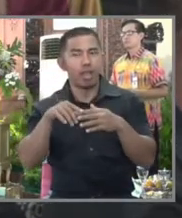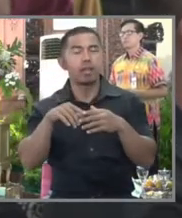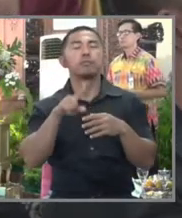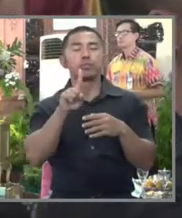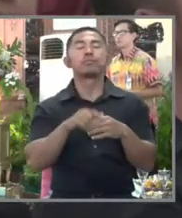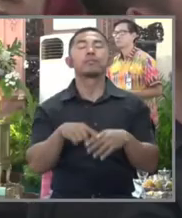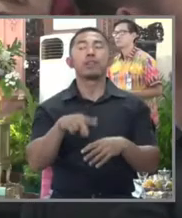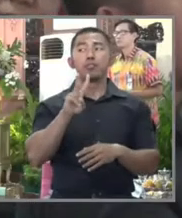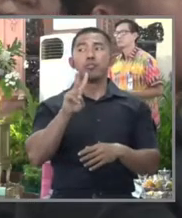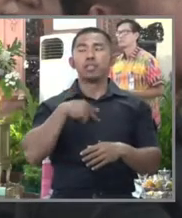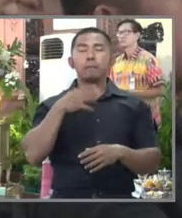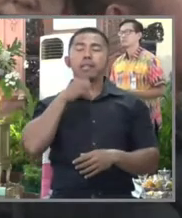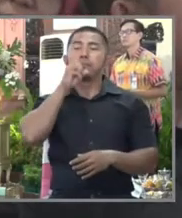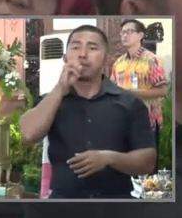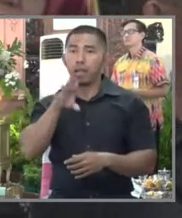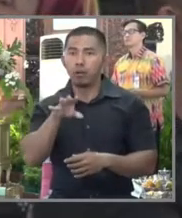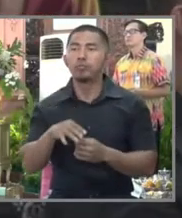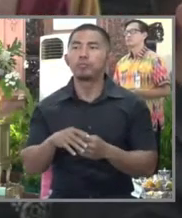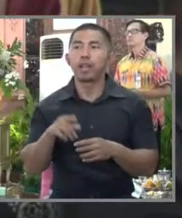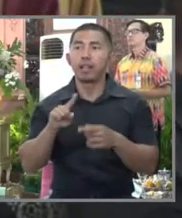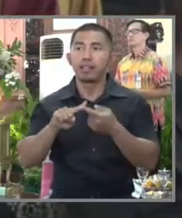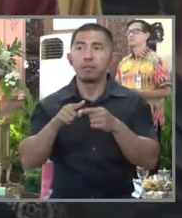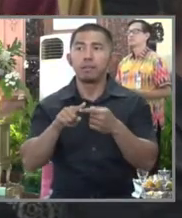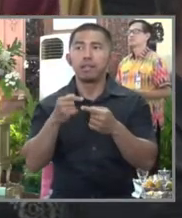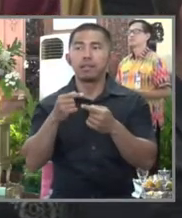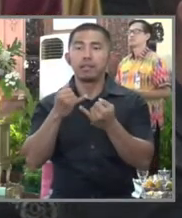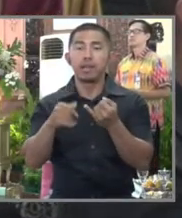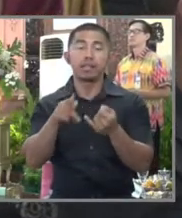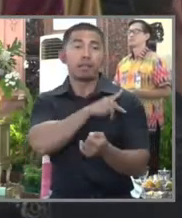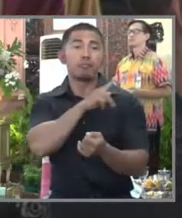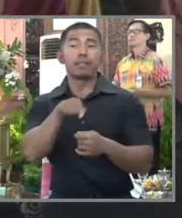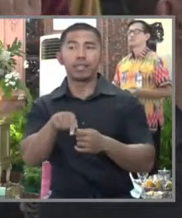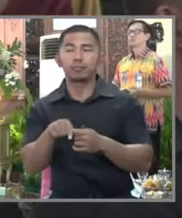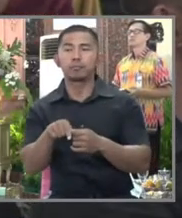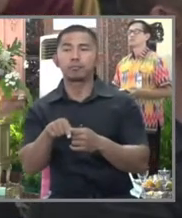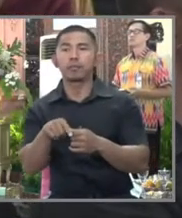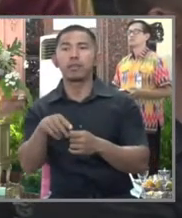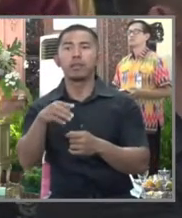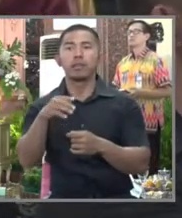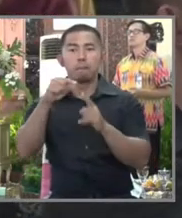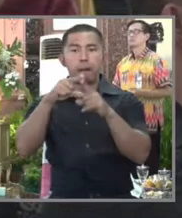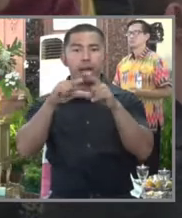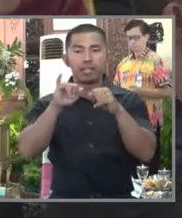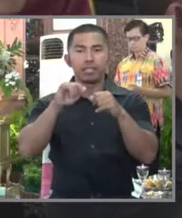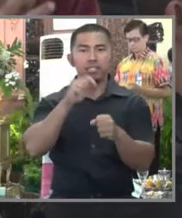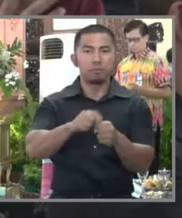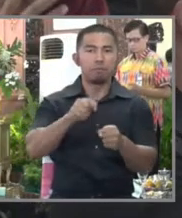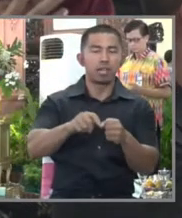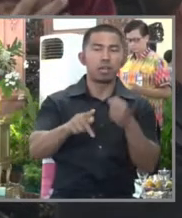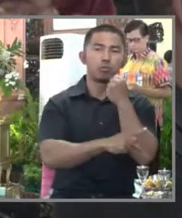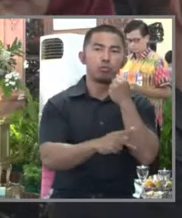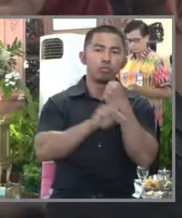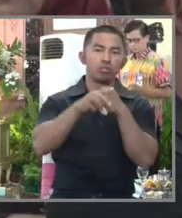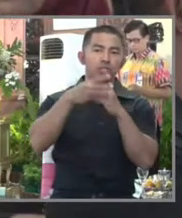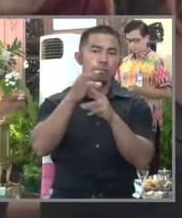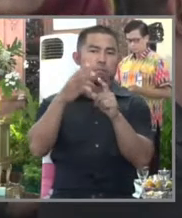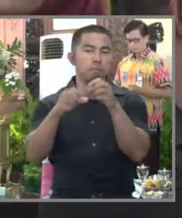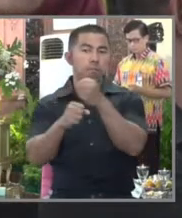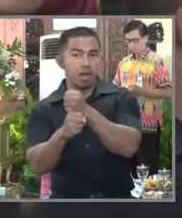Bapak Gubernur, saya ingin menyampaikan teman-teman dari Kabupaten Pati, Jepara, Kudus, Rembang, dan